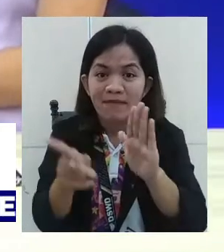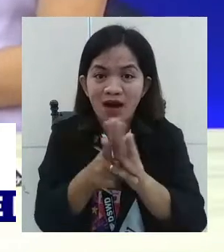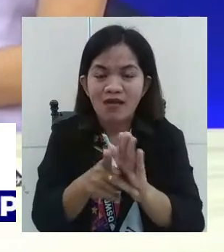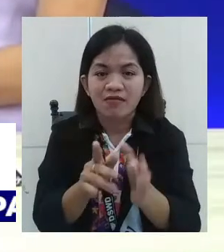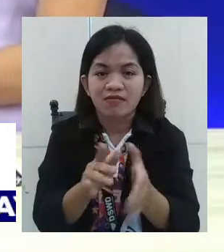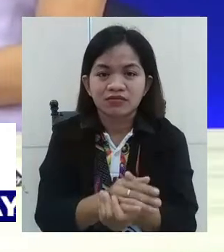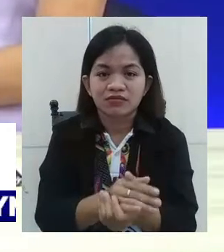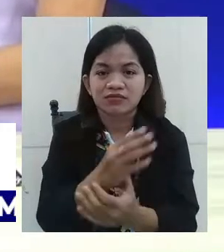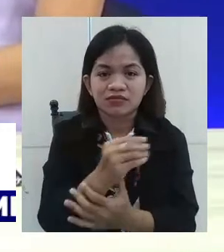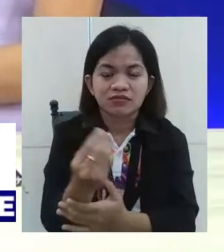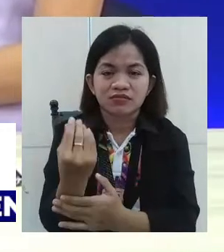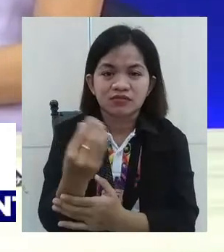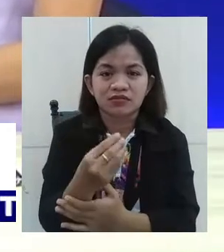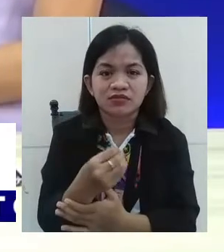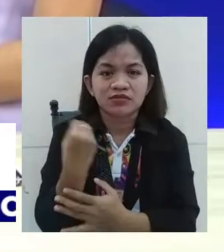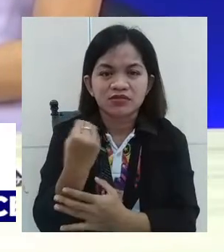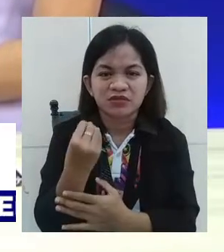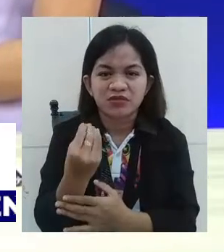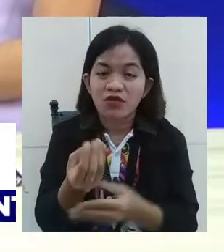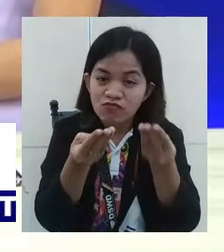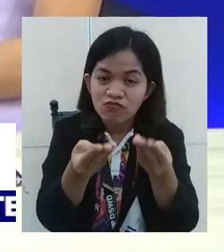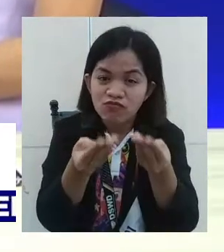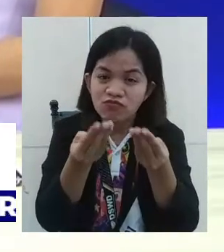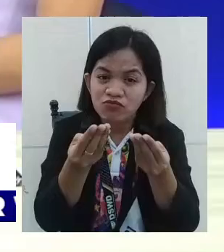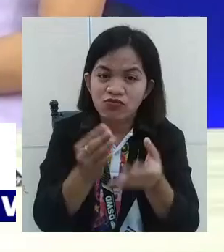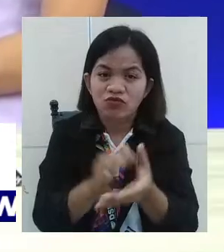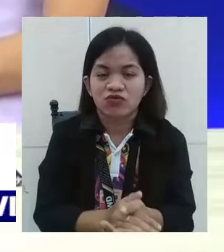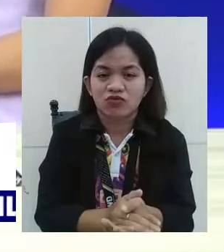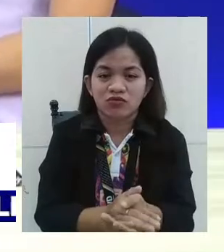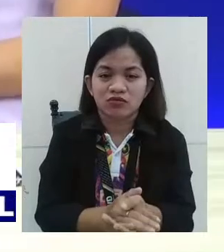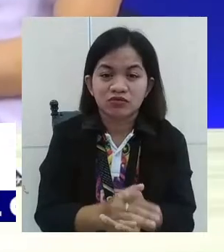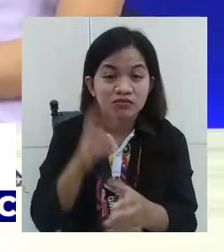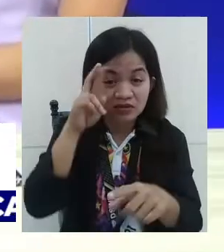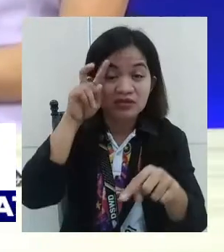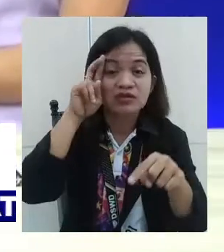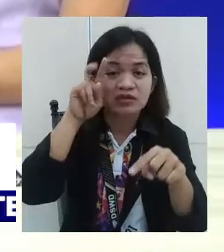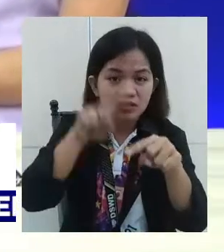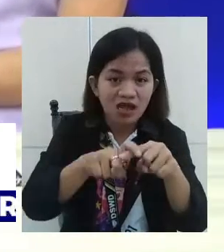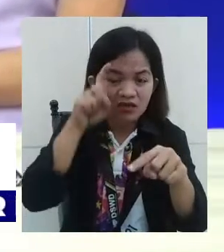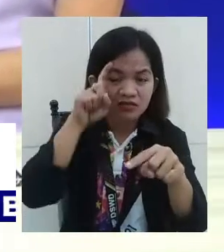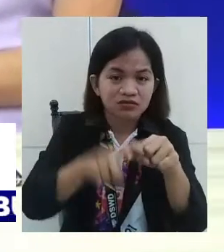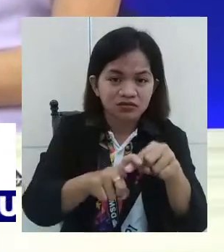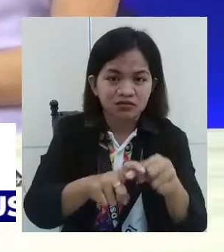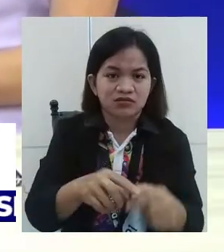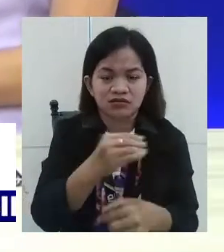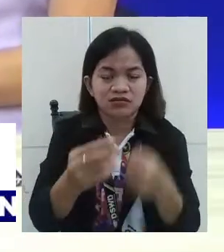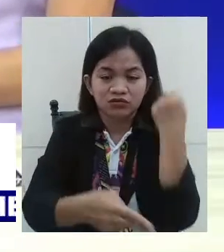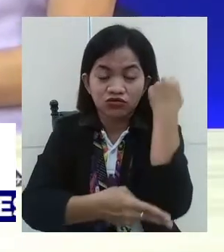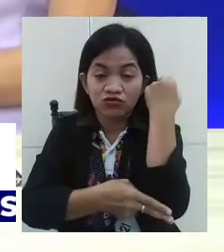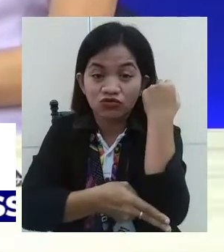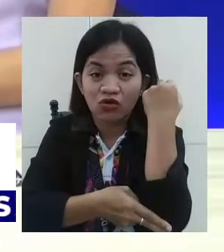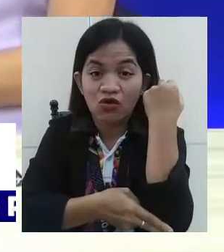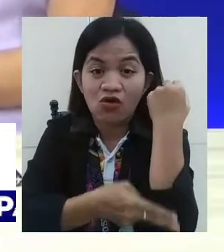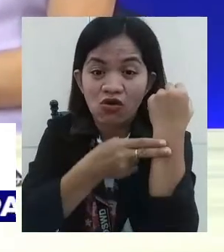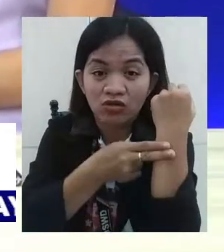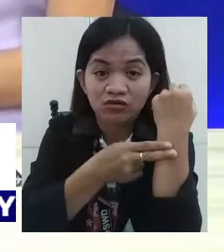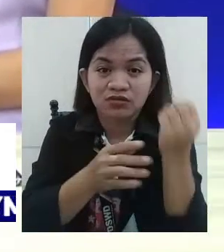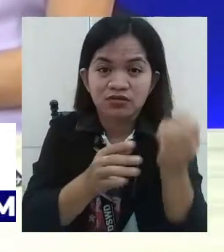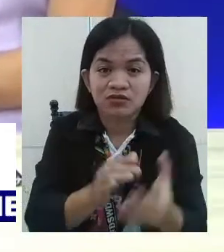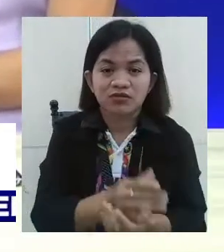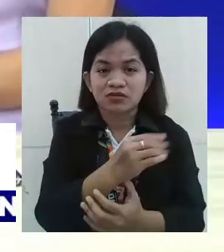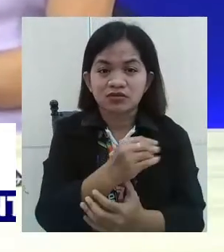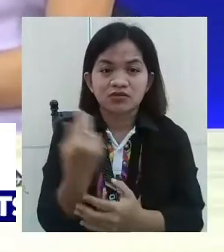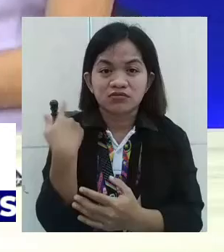at the minimal charge yung rental nila. Kasi doon sa mga hotels, nandun yung tao eh. Nandoon yung client, nandoon